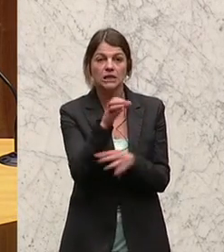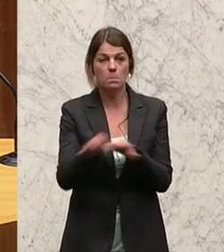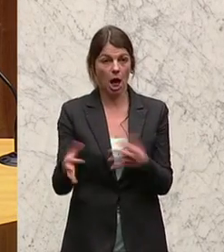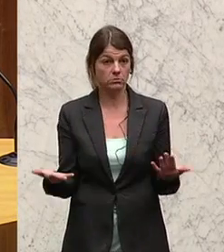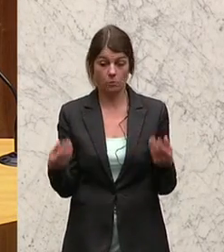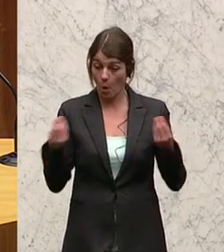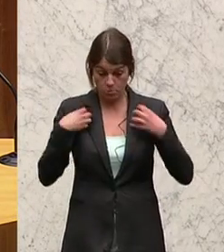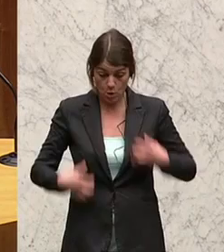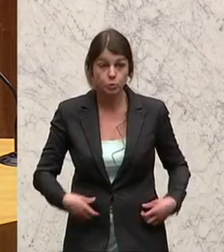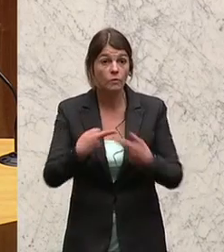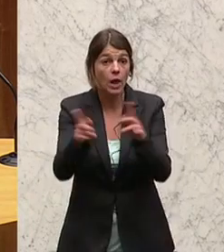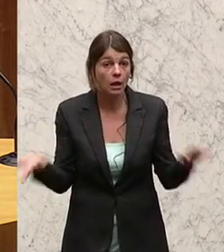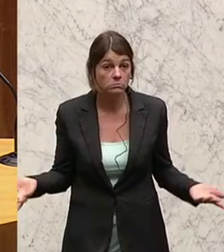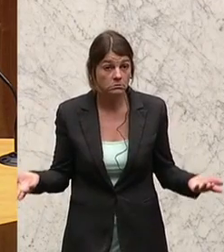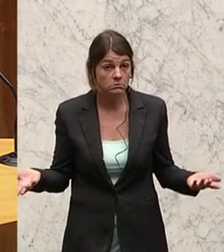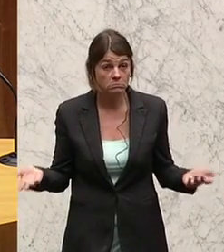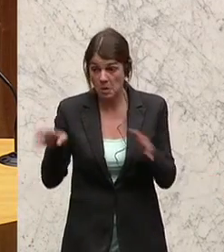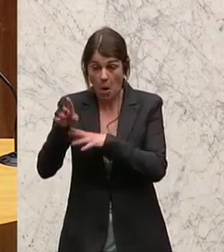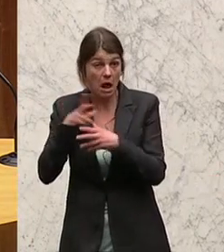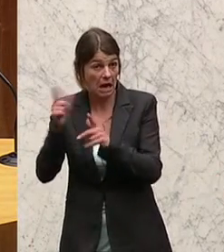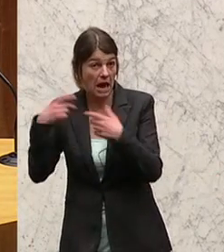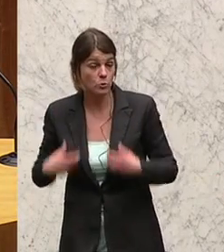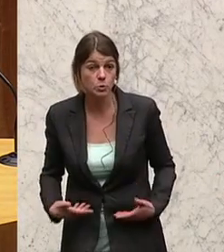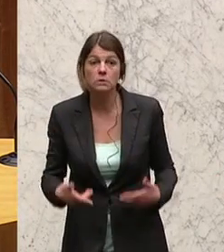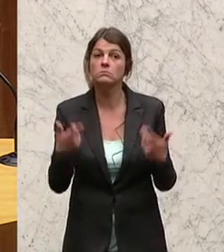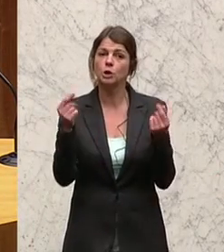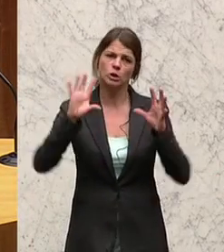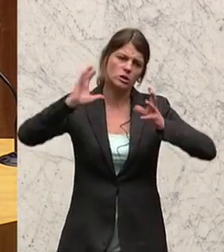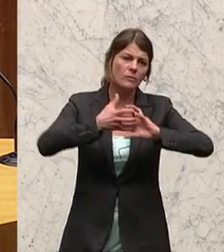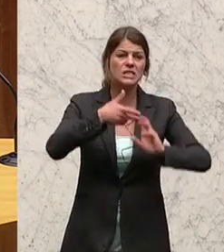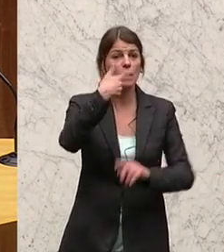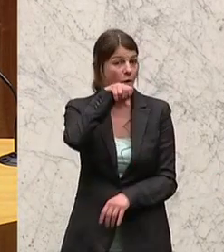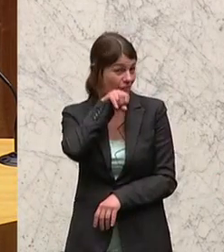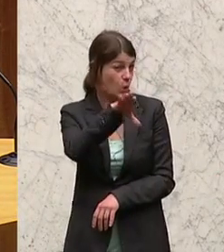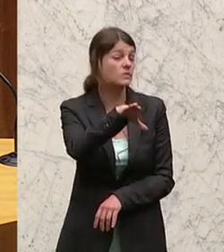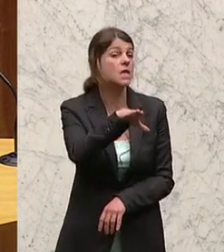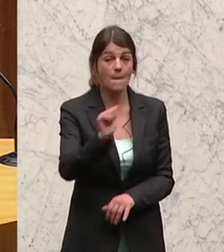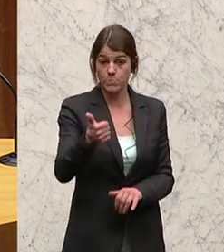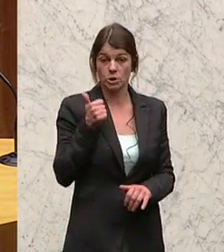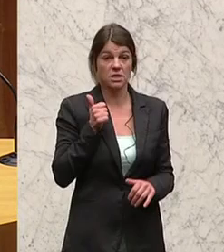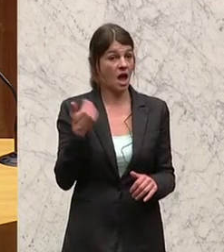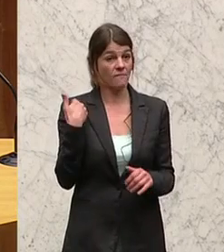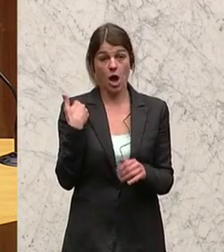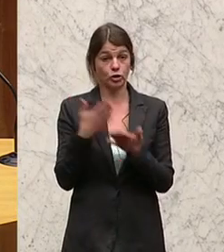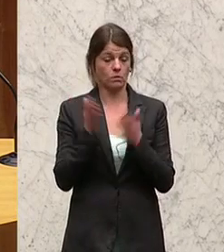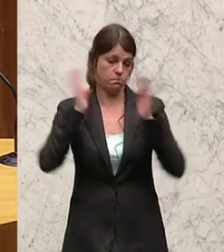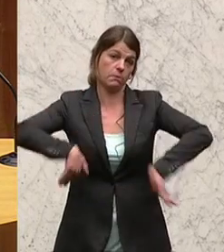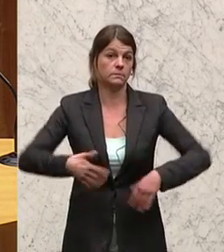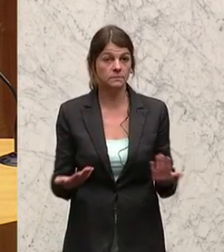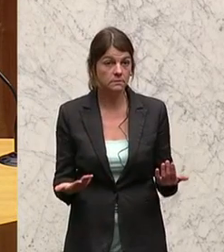schlichtweg die Ausrüstung fehlt. Zusammengefasst, 2015 ist das Bundesheer vor dem Kollaps